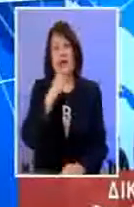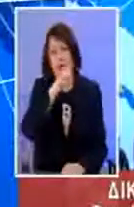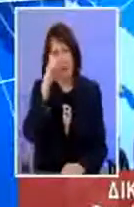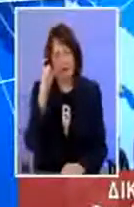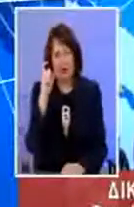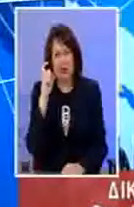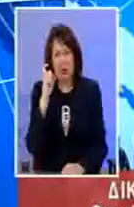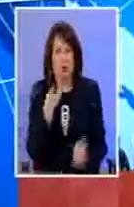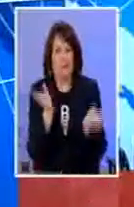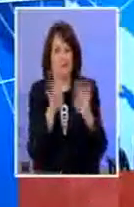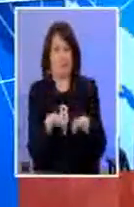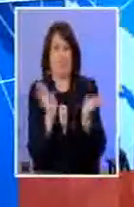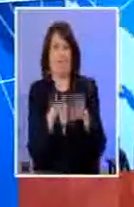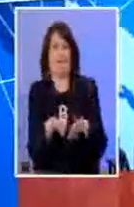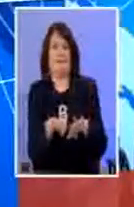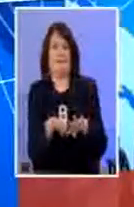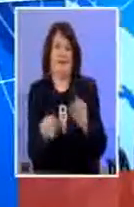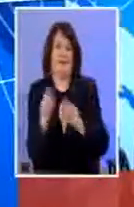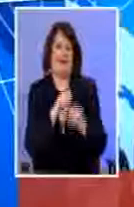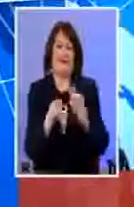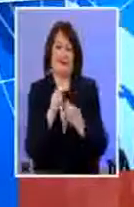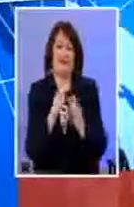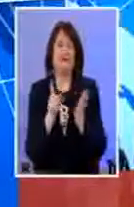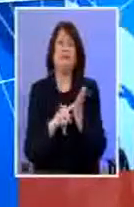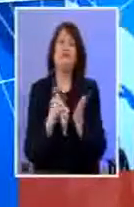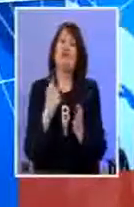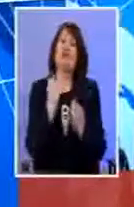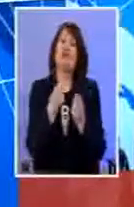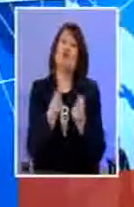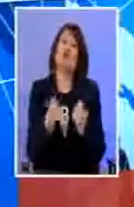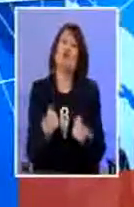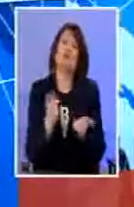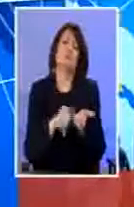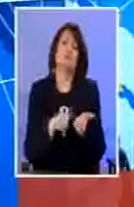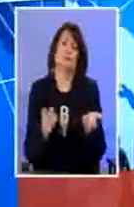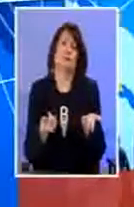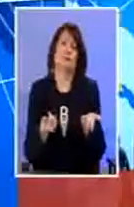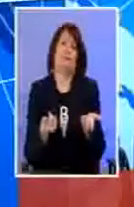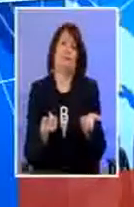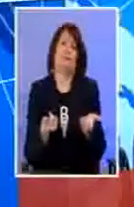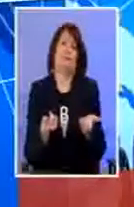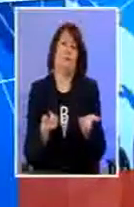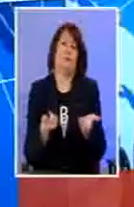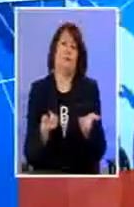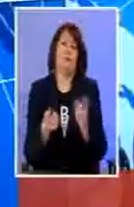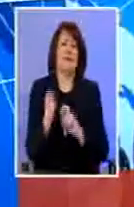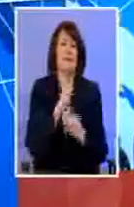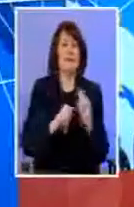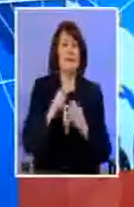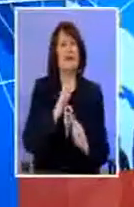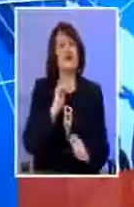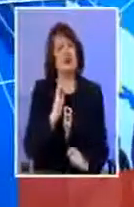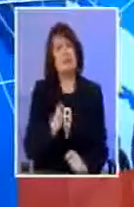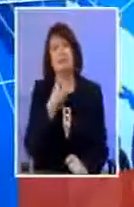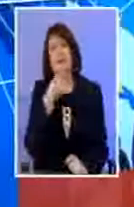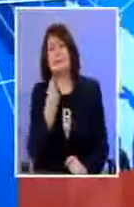να γκρεμίσει κανείς πράγματα, αλλά πρέπει να βρεθεί ο τρόπος να εξομαλύνουμε όσο το δυνατόν